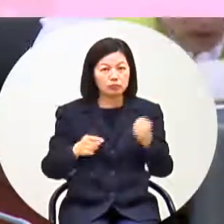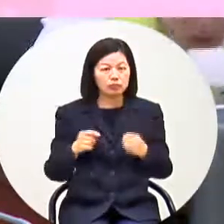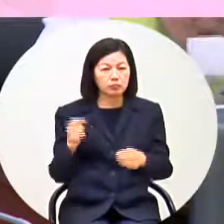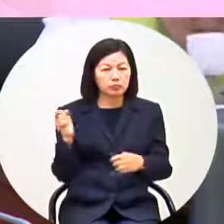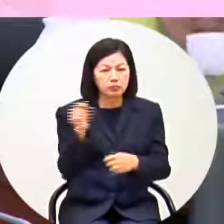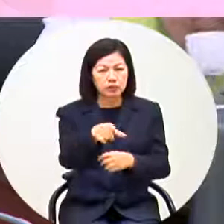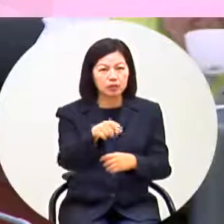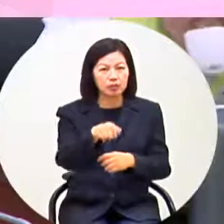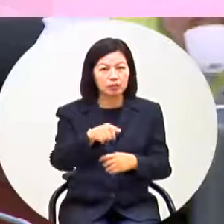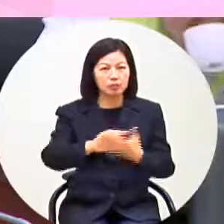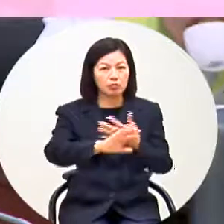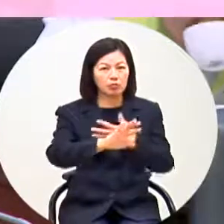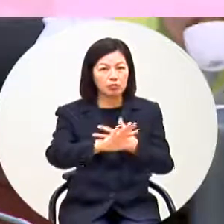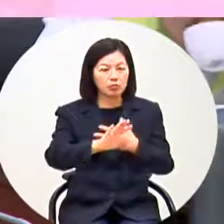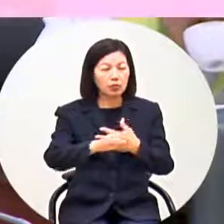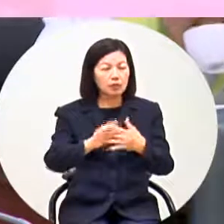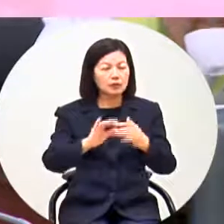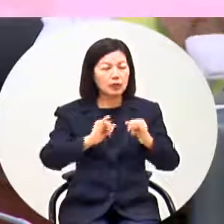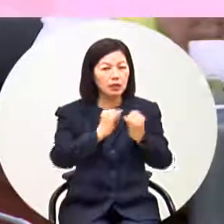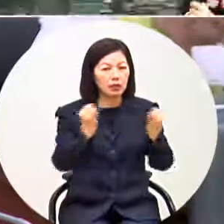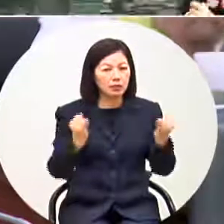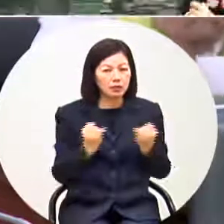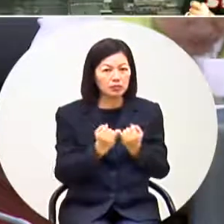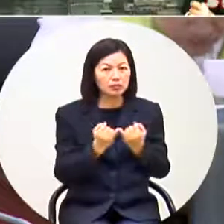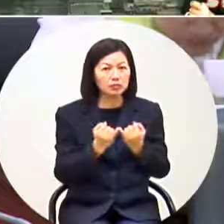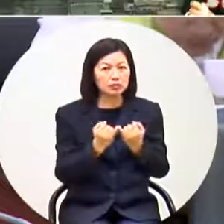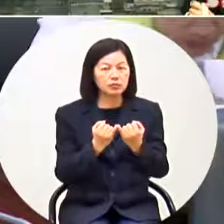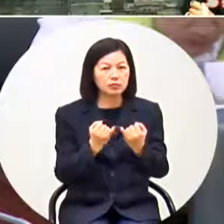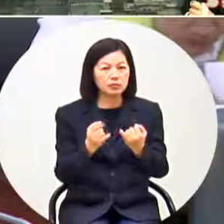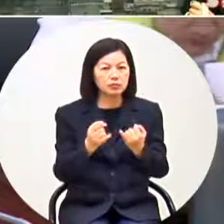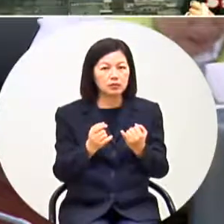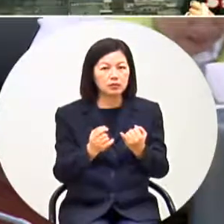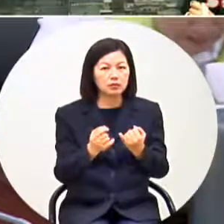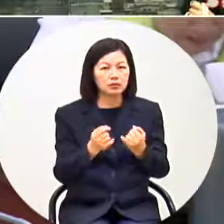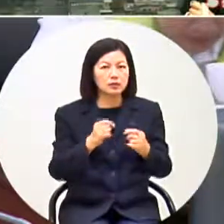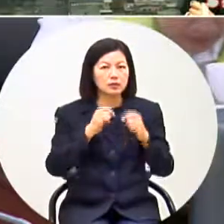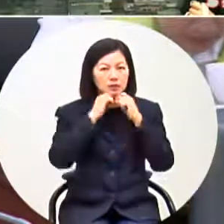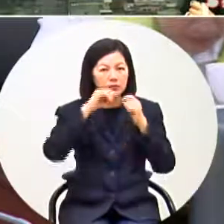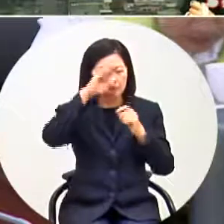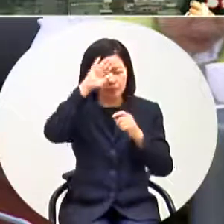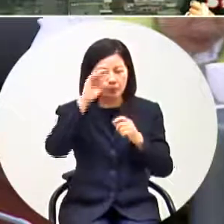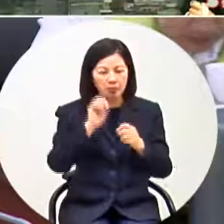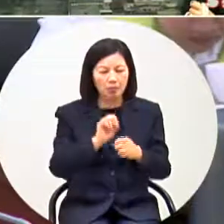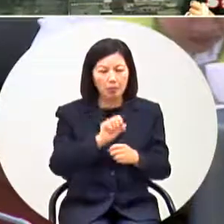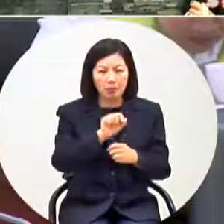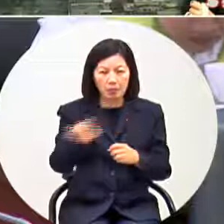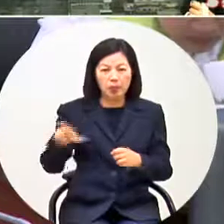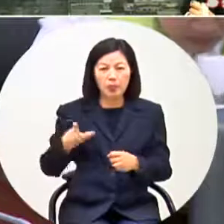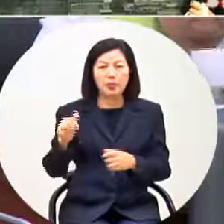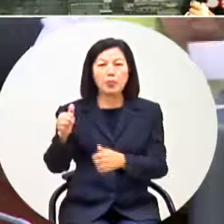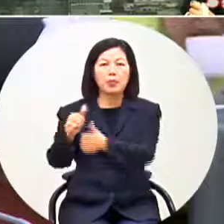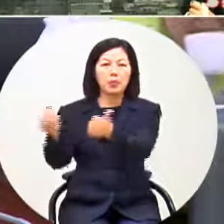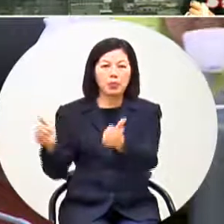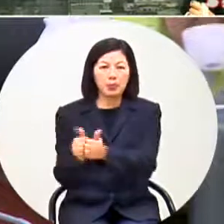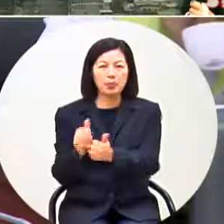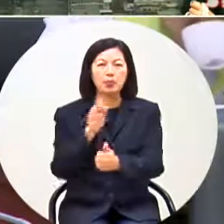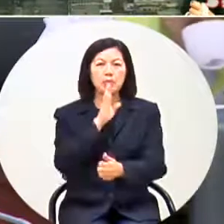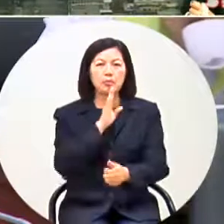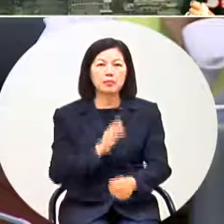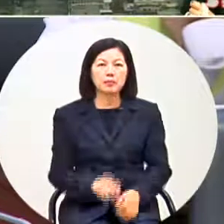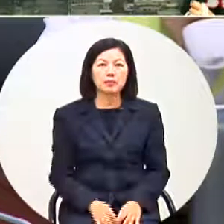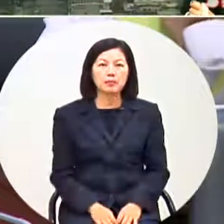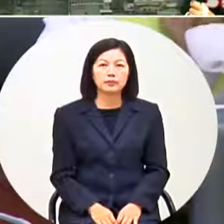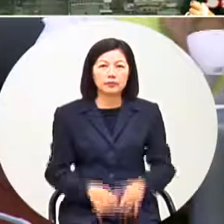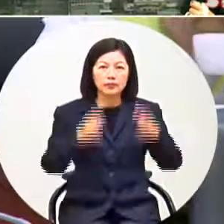会比男人更高哦。哦，这个像，高雄就是我们空污的重灾